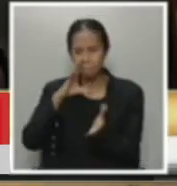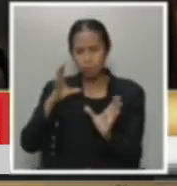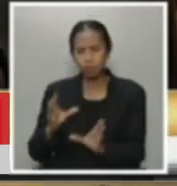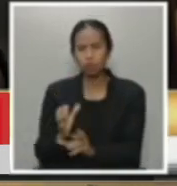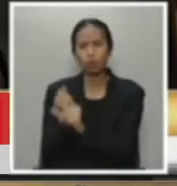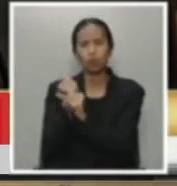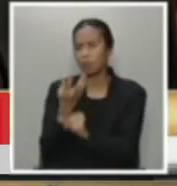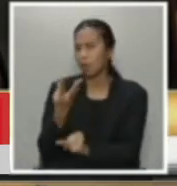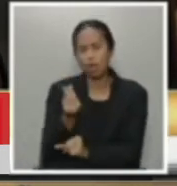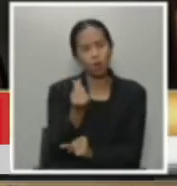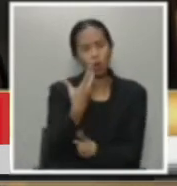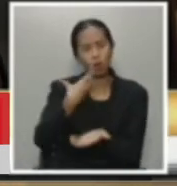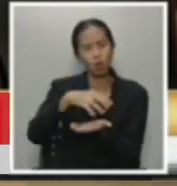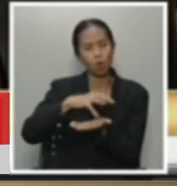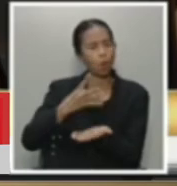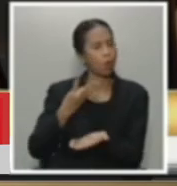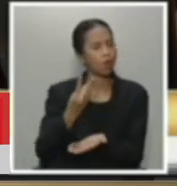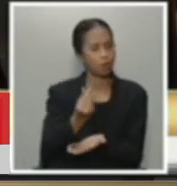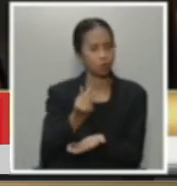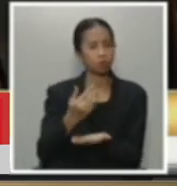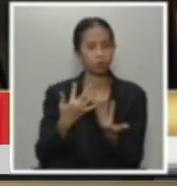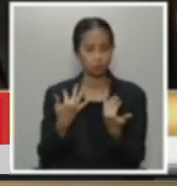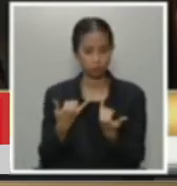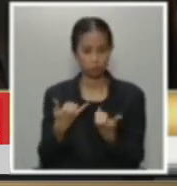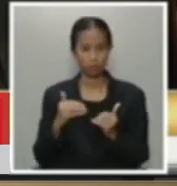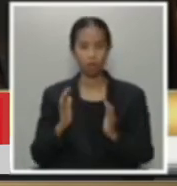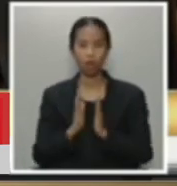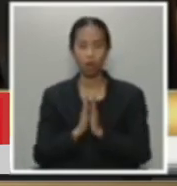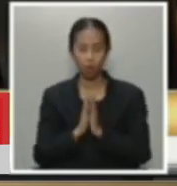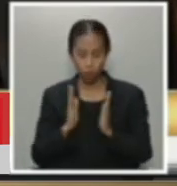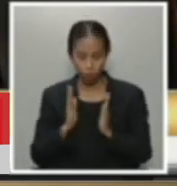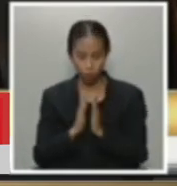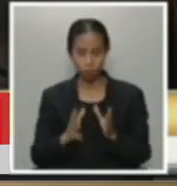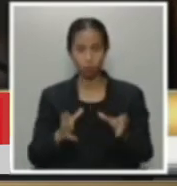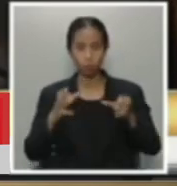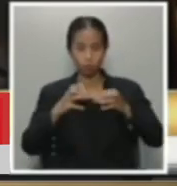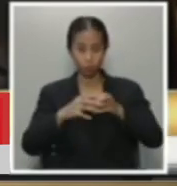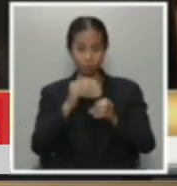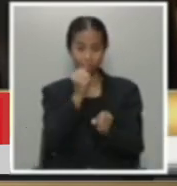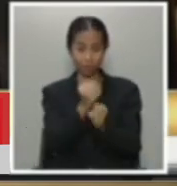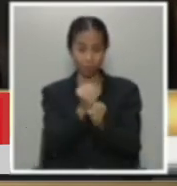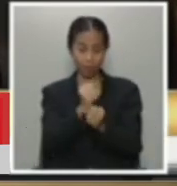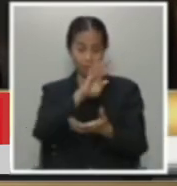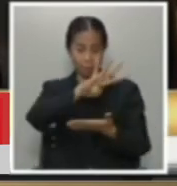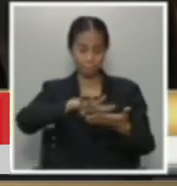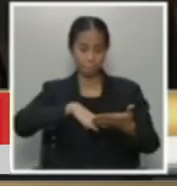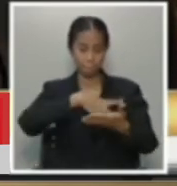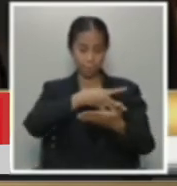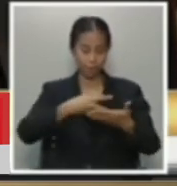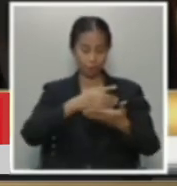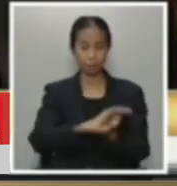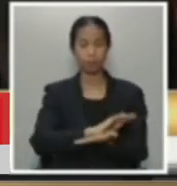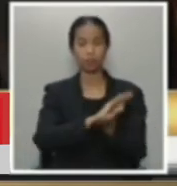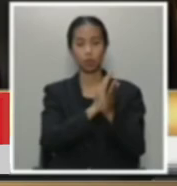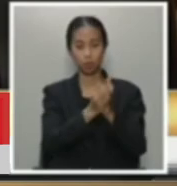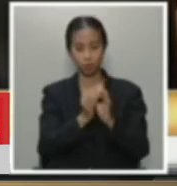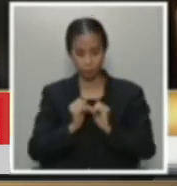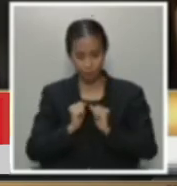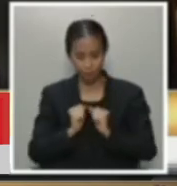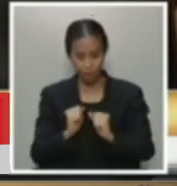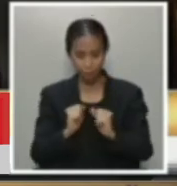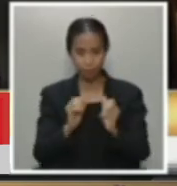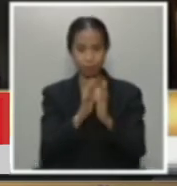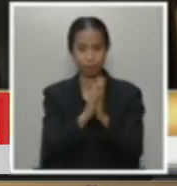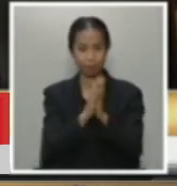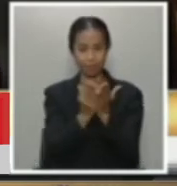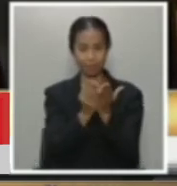เท่าที่จะเร็วได้นะครับท่านประธานแล้วก็ขอบคุณคณะทํางานของแผนปฏิรูปด้วยนะครับที่พยายามจะทําจากเล่มเล็กๆ